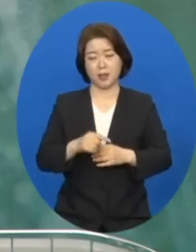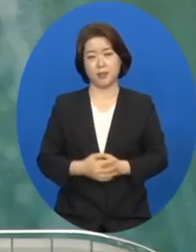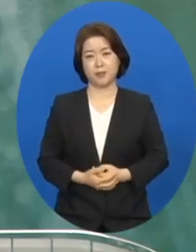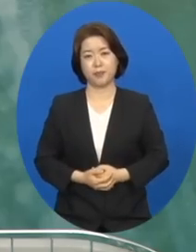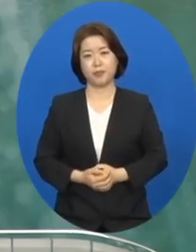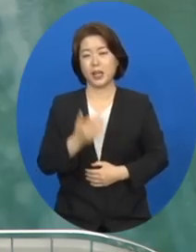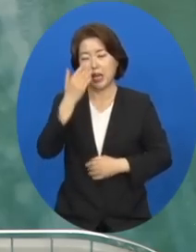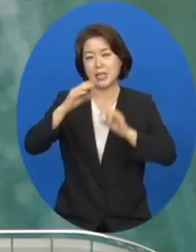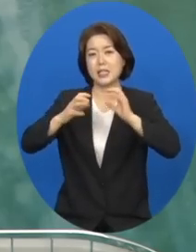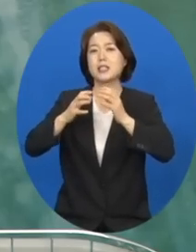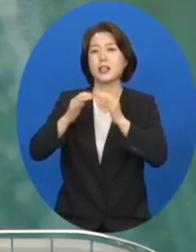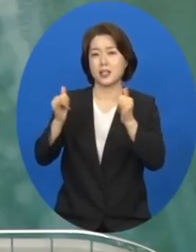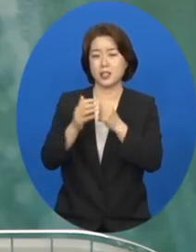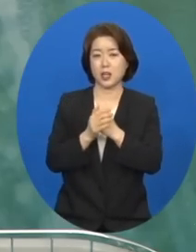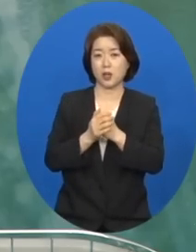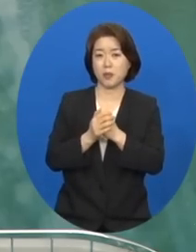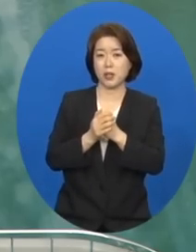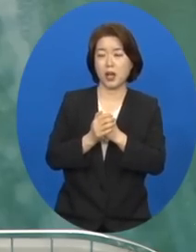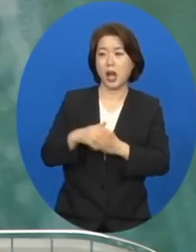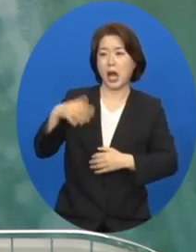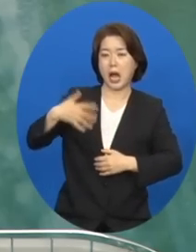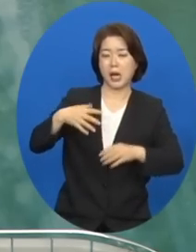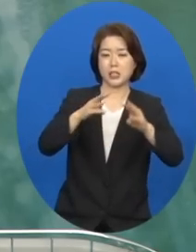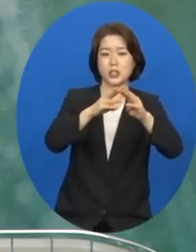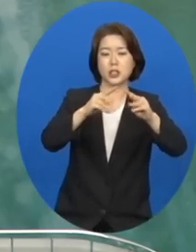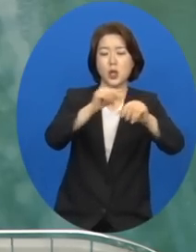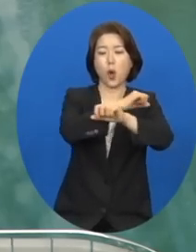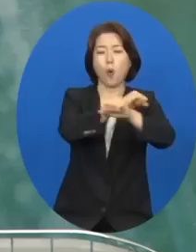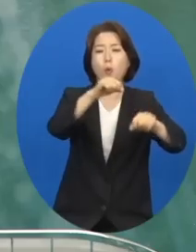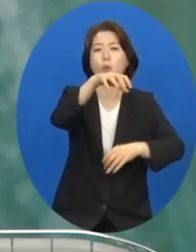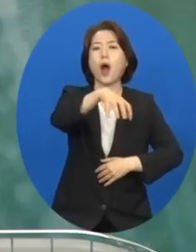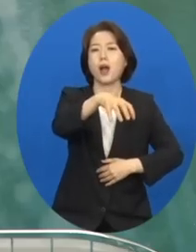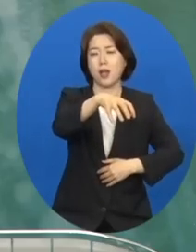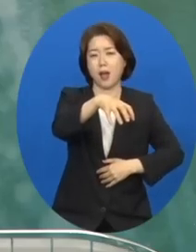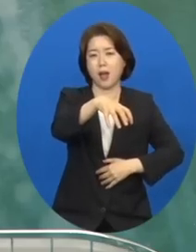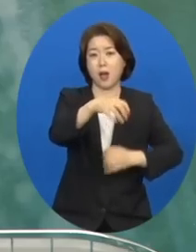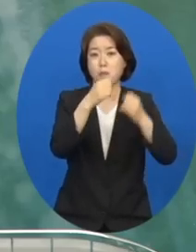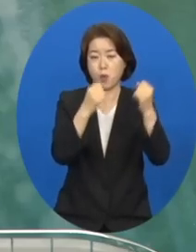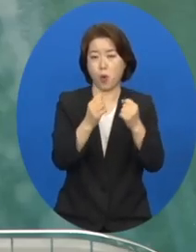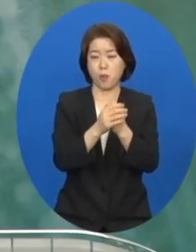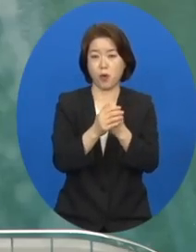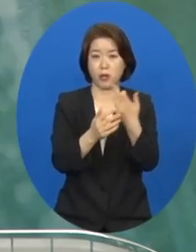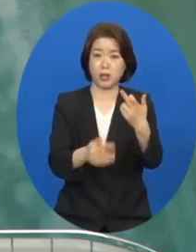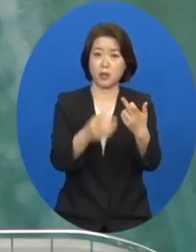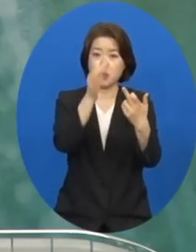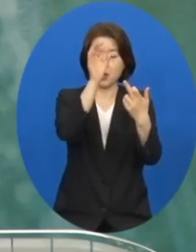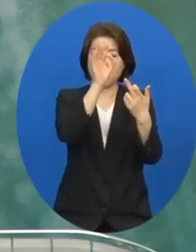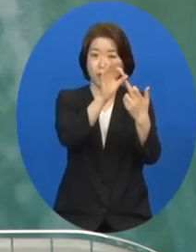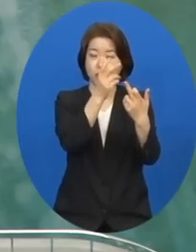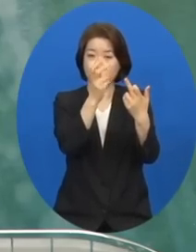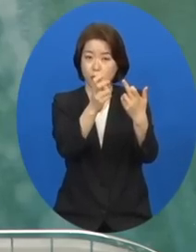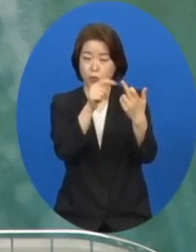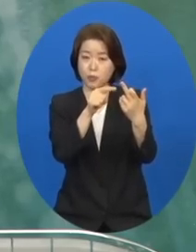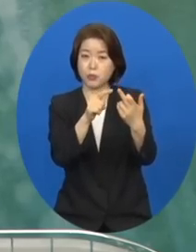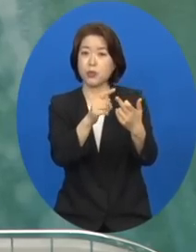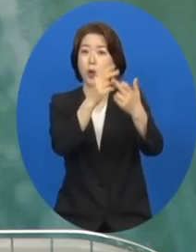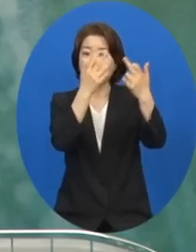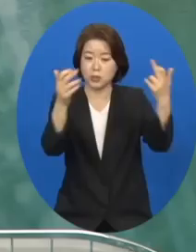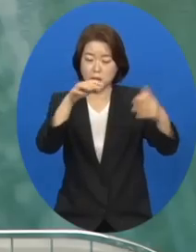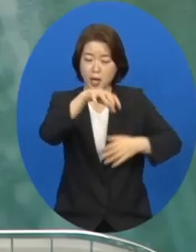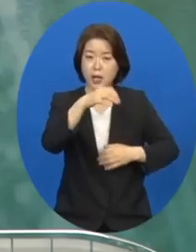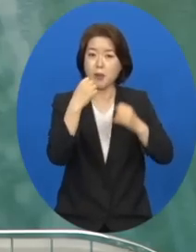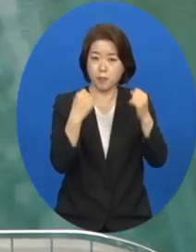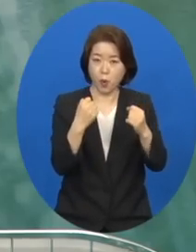이스라엘 백성들이 아직 광야에 있을 때 신의 산에 있을 때 출애굽한 지 두 달밖에 되지 않았을 때 입니다